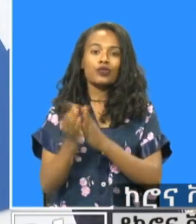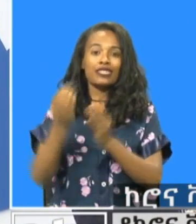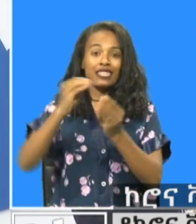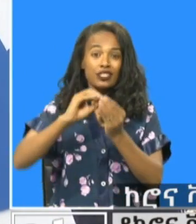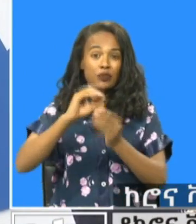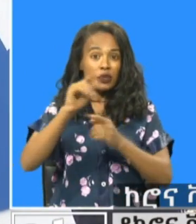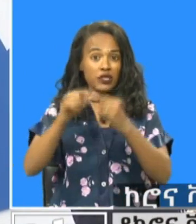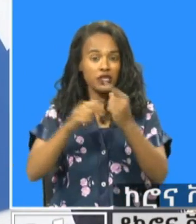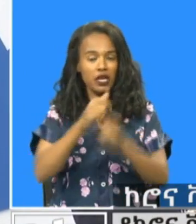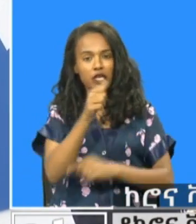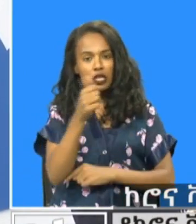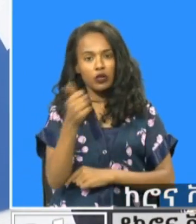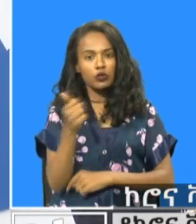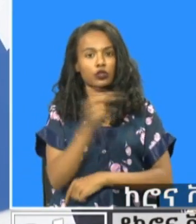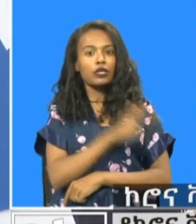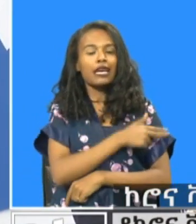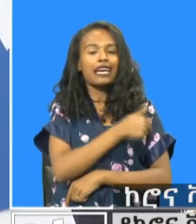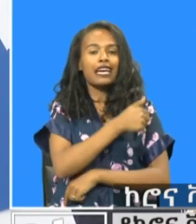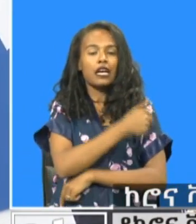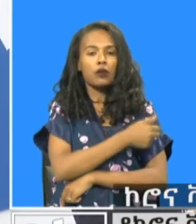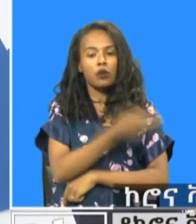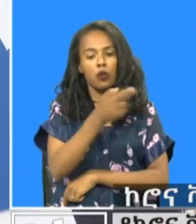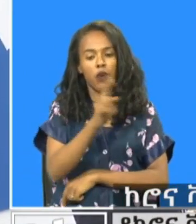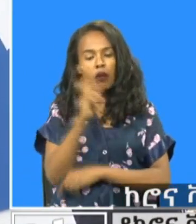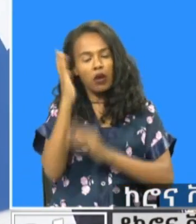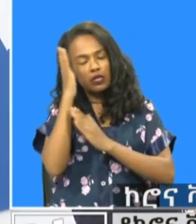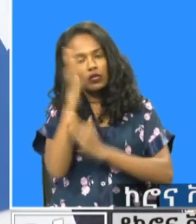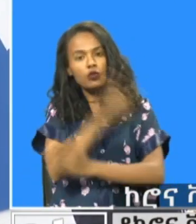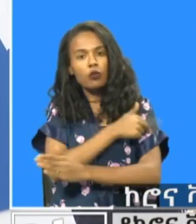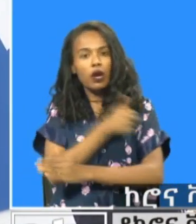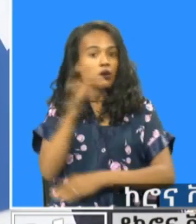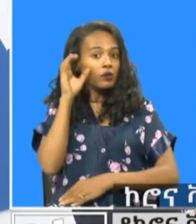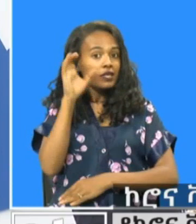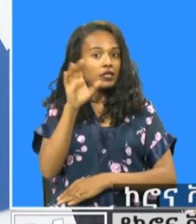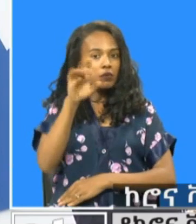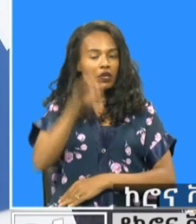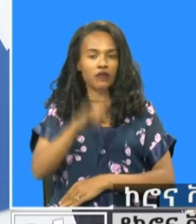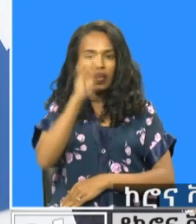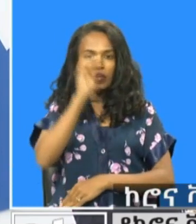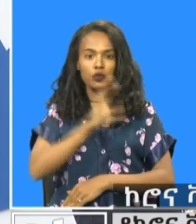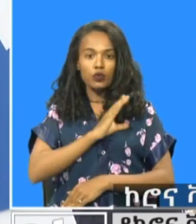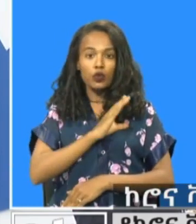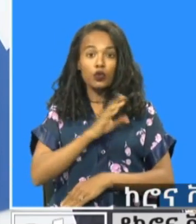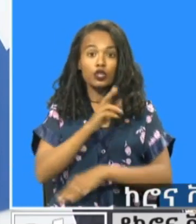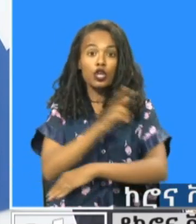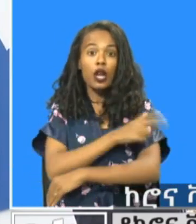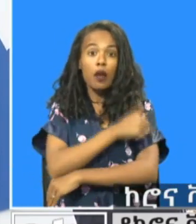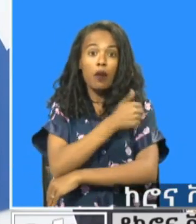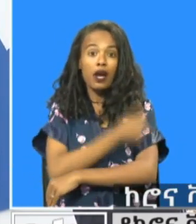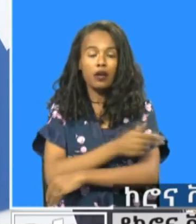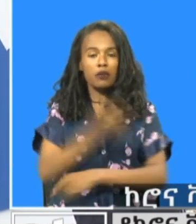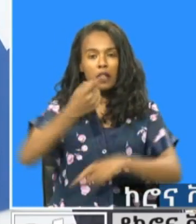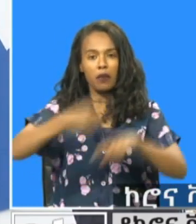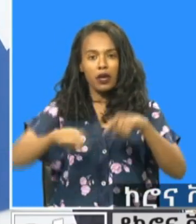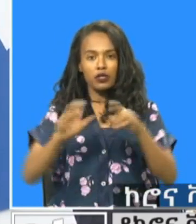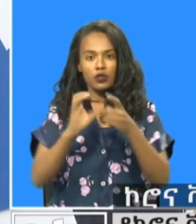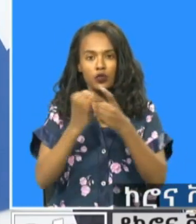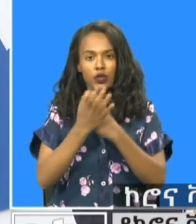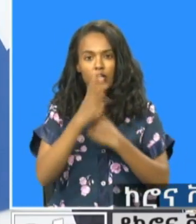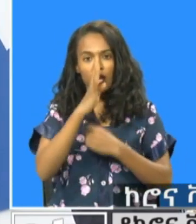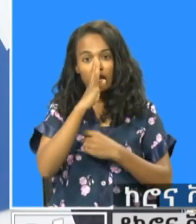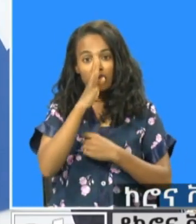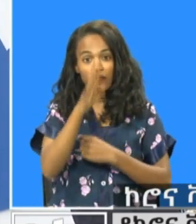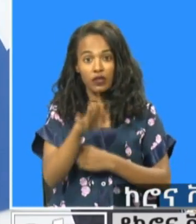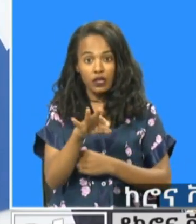ሲሄድ ሌሎች የህክምናው ወይም አስተኝቶ ማከሙ የግድ የሚያስፈልጋቸውን ሰዎች ለማከም የማያስችለን ሁኔታ